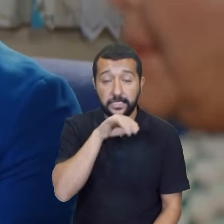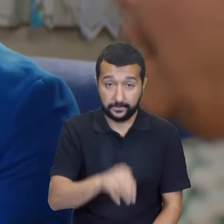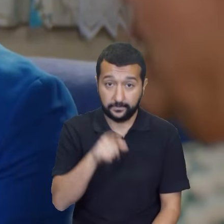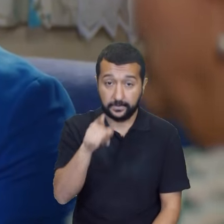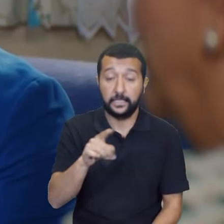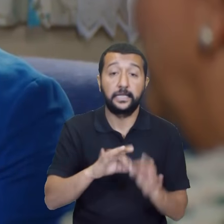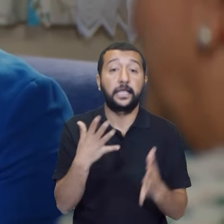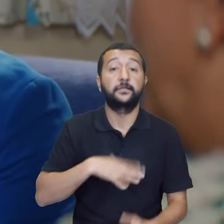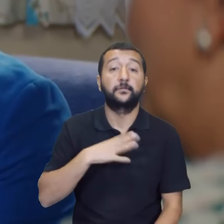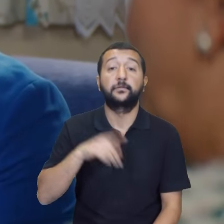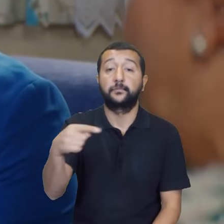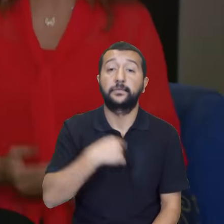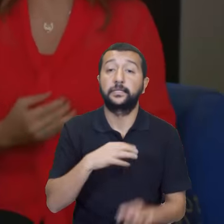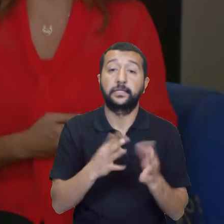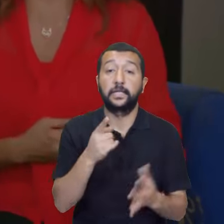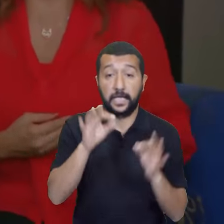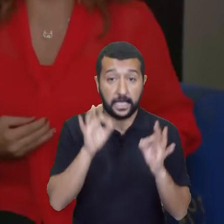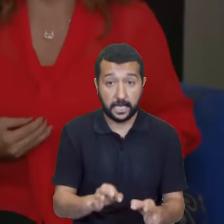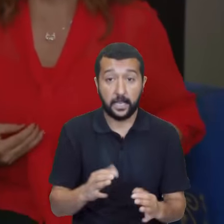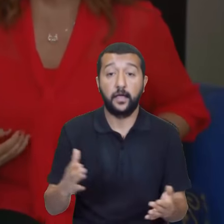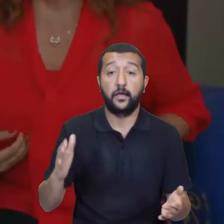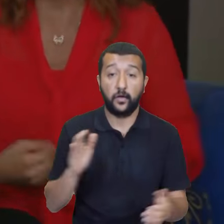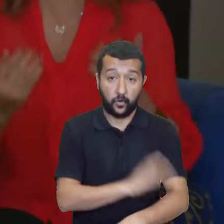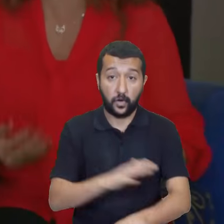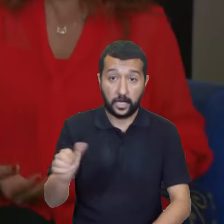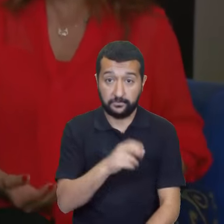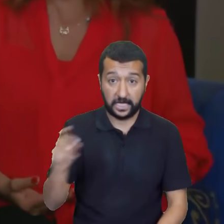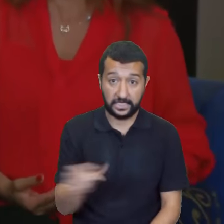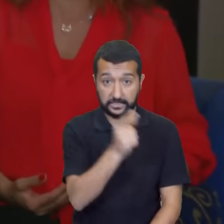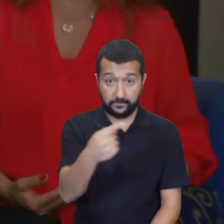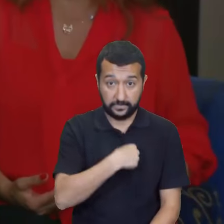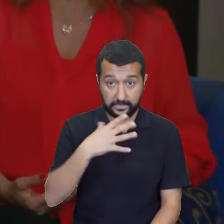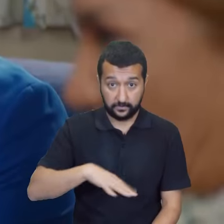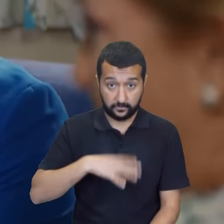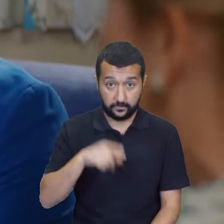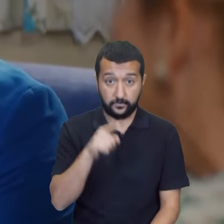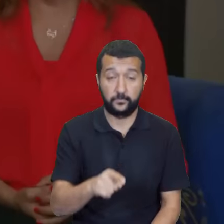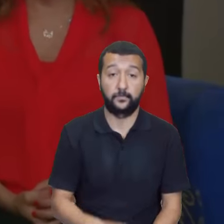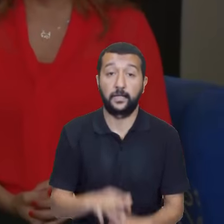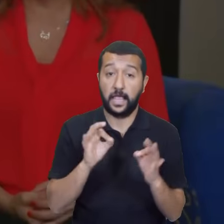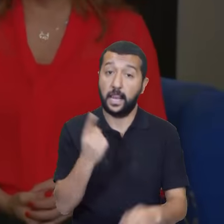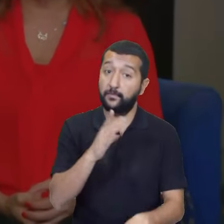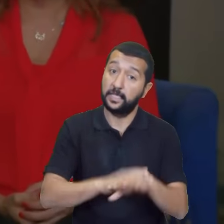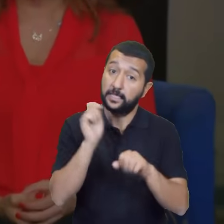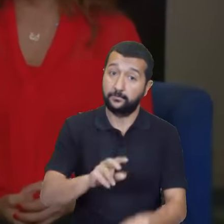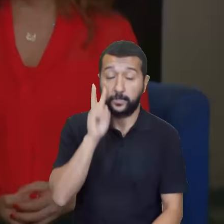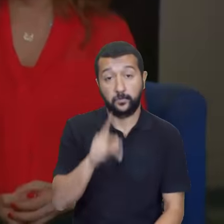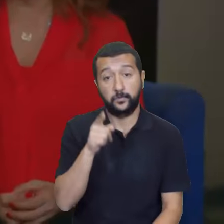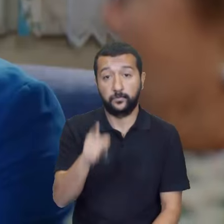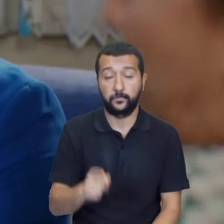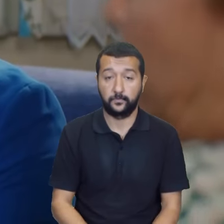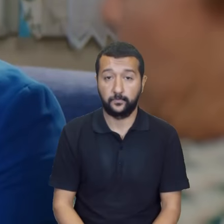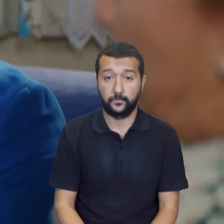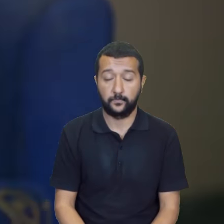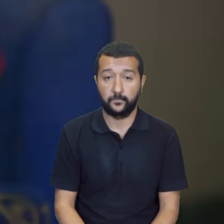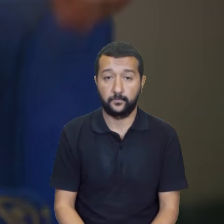değil mi? Ha, ne istiyorsun sen bizden ya? İlla böyle kolumdan tutup da kaçırsın mı beni istiyorsun? Hele bir yapsın da göreyim bakayım.